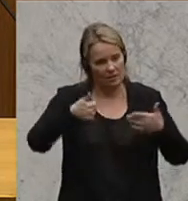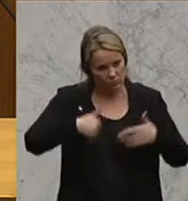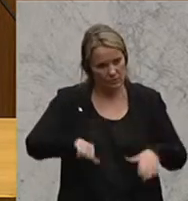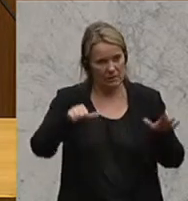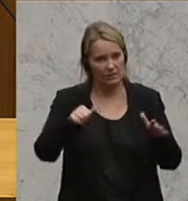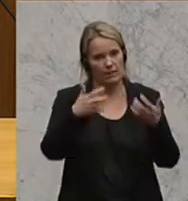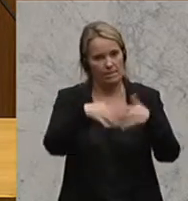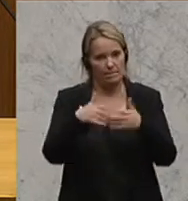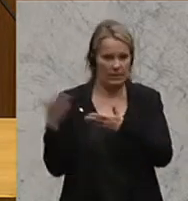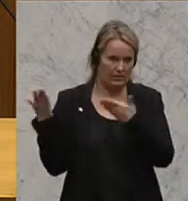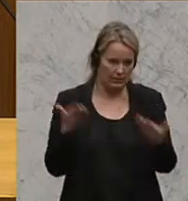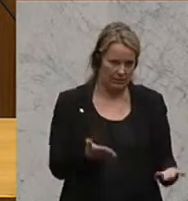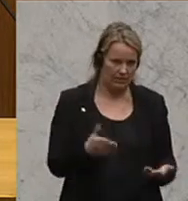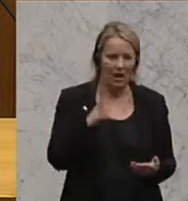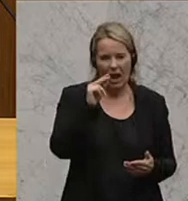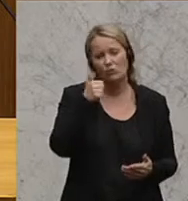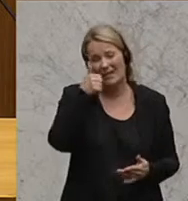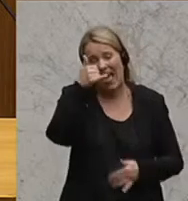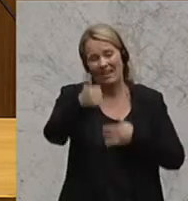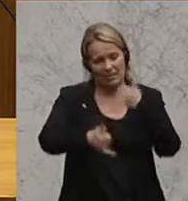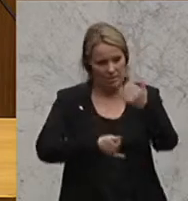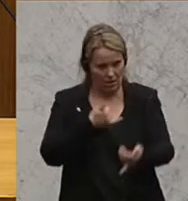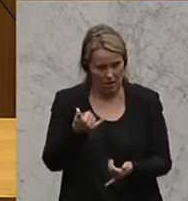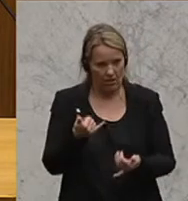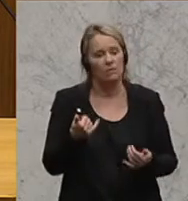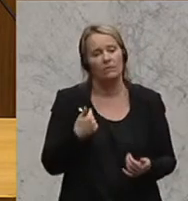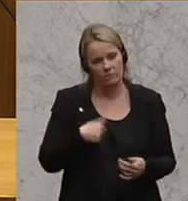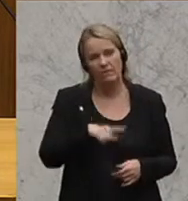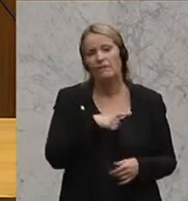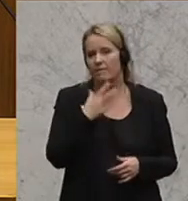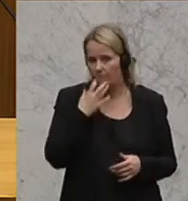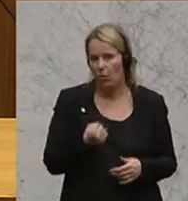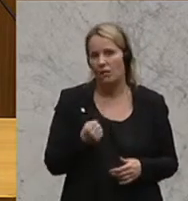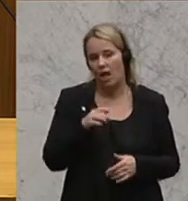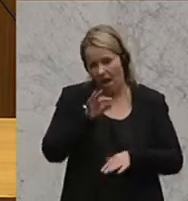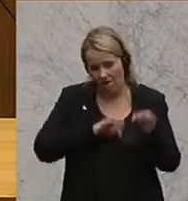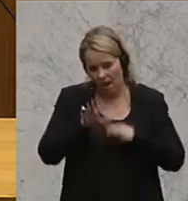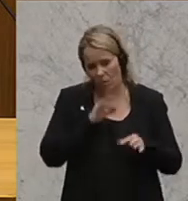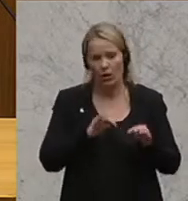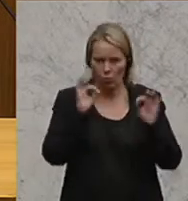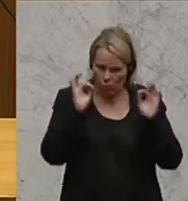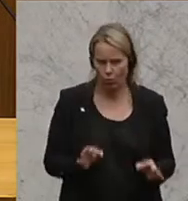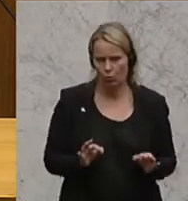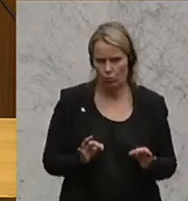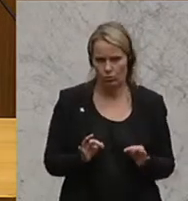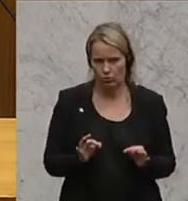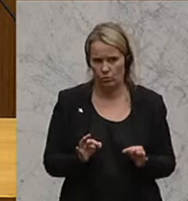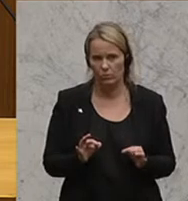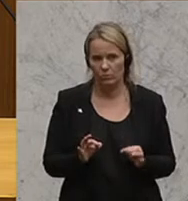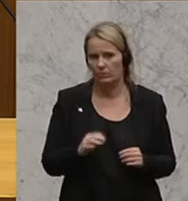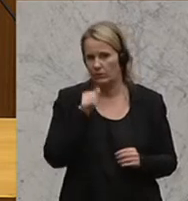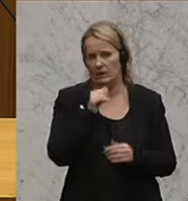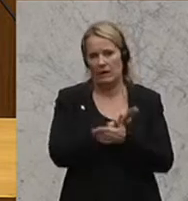31.03.2016 darüber zu berichten. Also erst in einem Jahr, weil wir natürlich auch wollen, dass diese Evaluierung Hand und Fuß hat und dass die